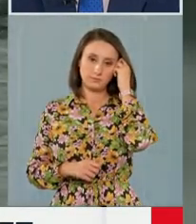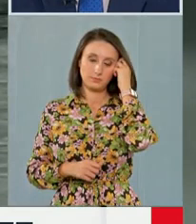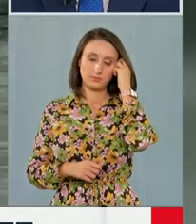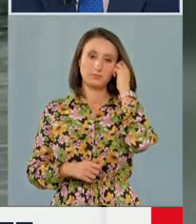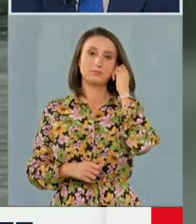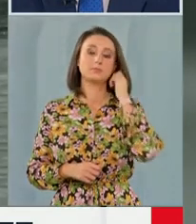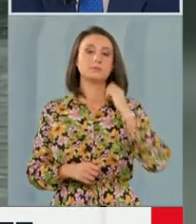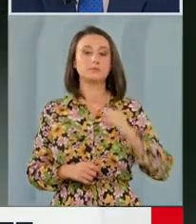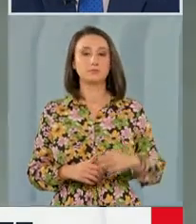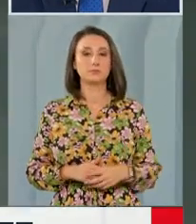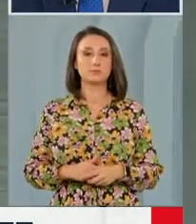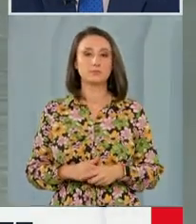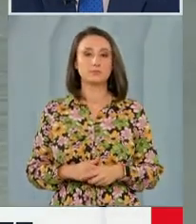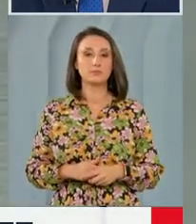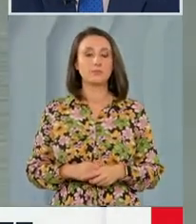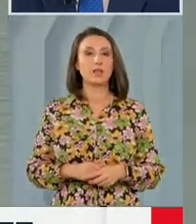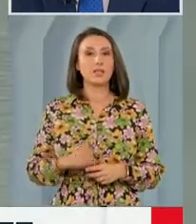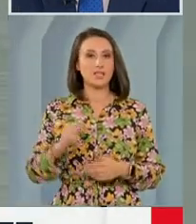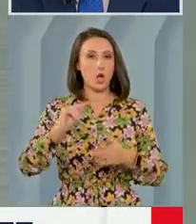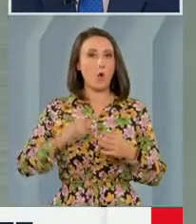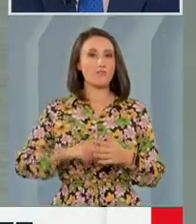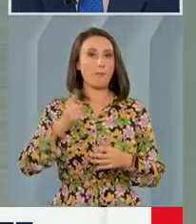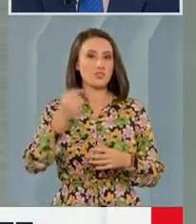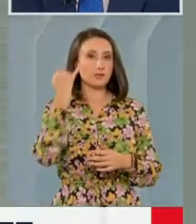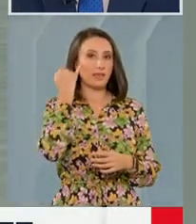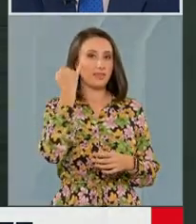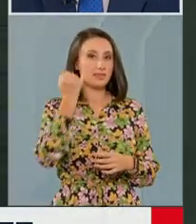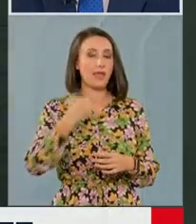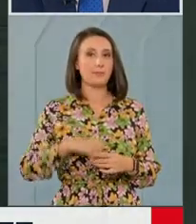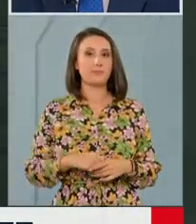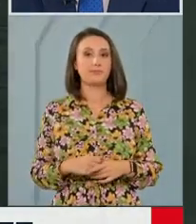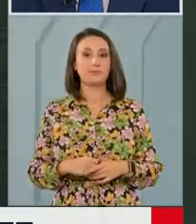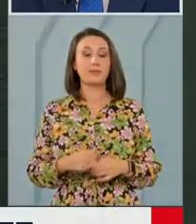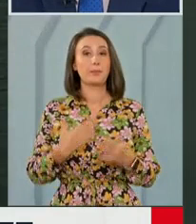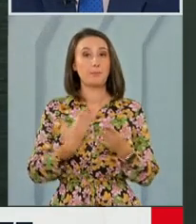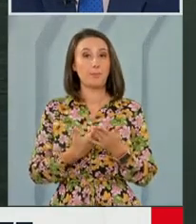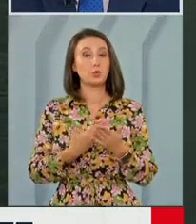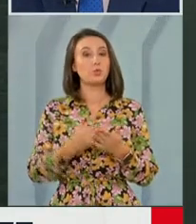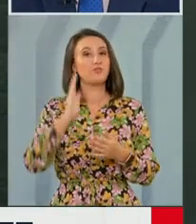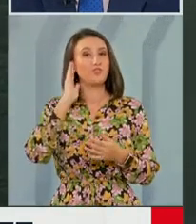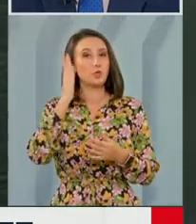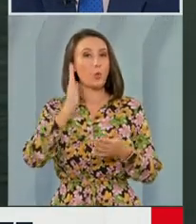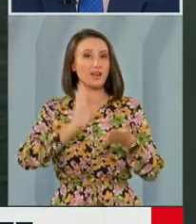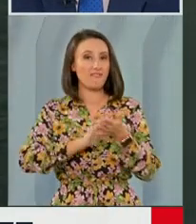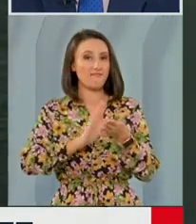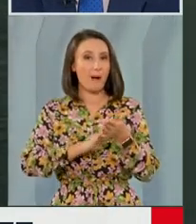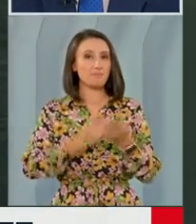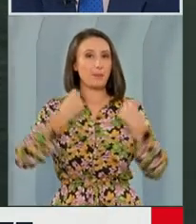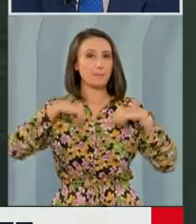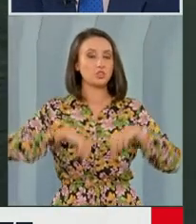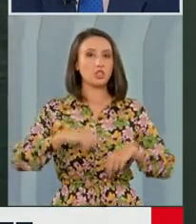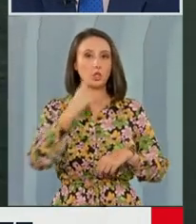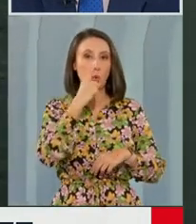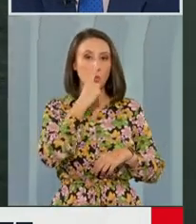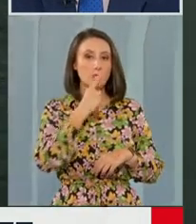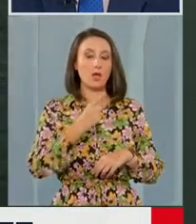NATO, se confirmă această preocupare pentru acțiunile viitoare ale președintelui Federației Ruse, cu